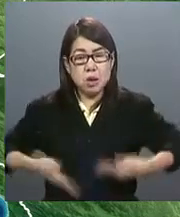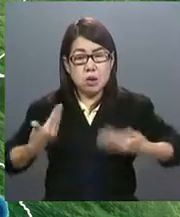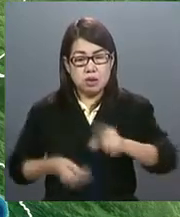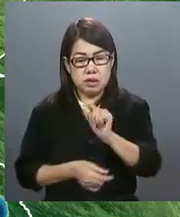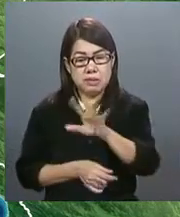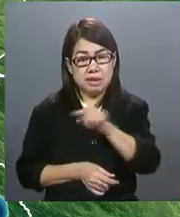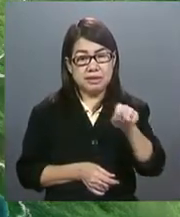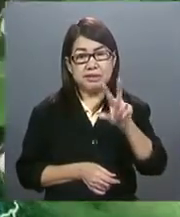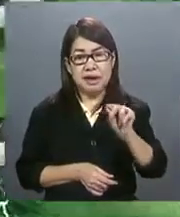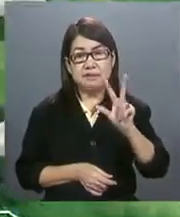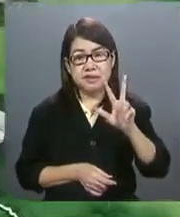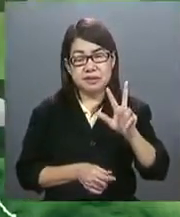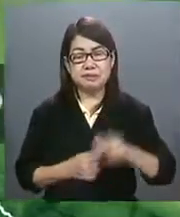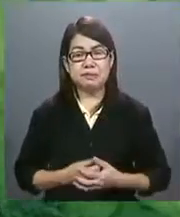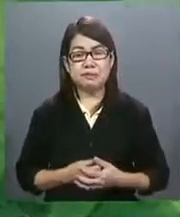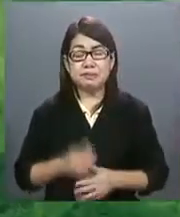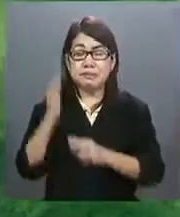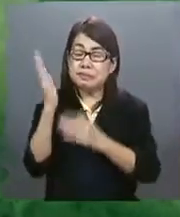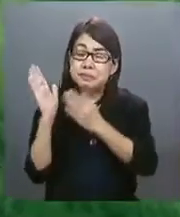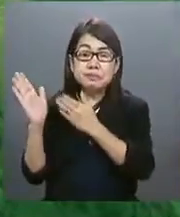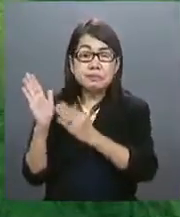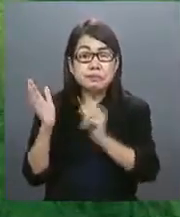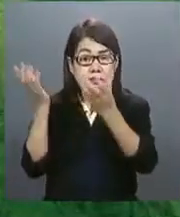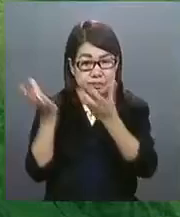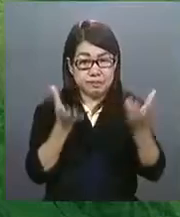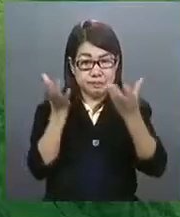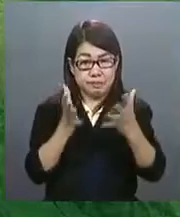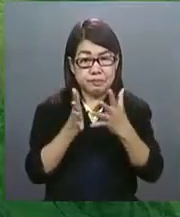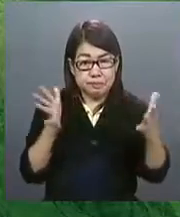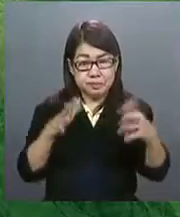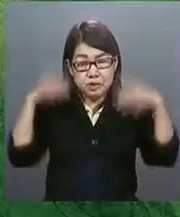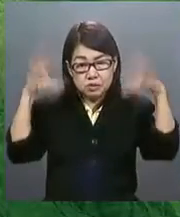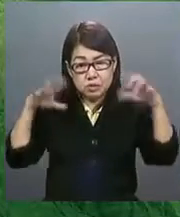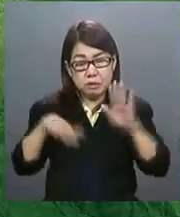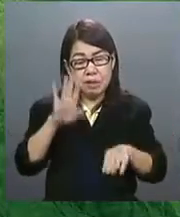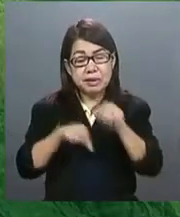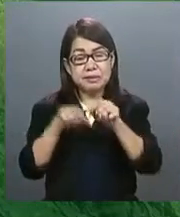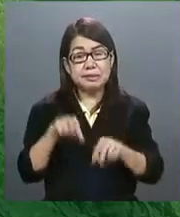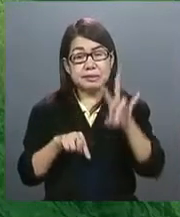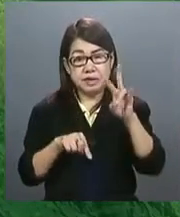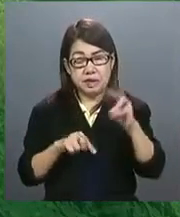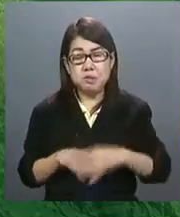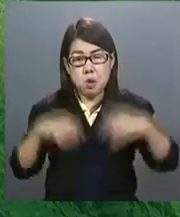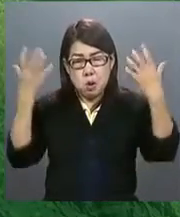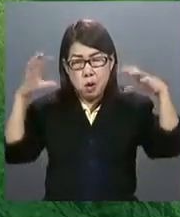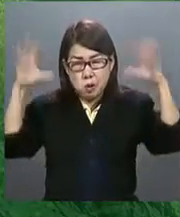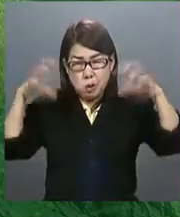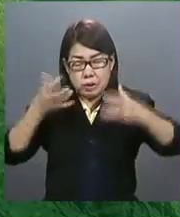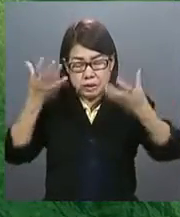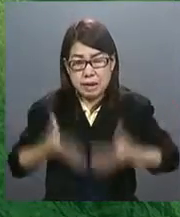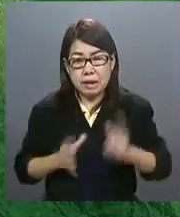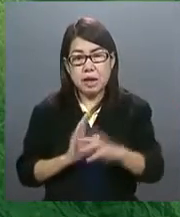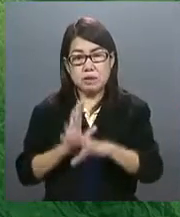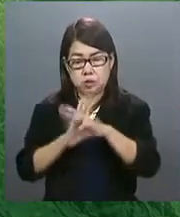25-33 องศาเซลเซียสภาคตะวันออกมีเมฆมากกับมีฝนฟ้าคะนอง 70% ของพื้นที่และมีฝนตกหนักบริเวณจังหวัดชลบุ